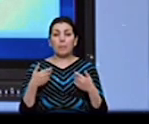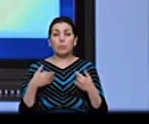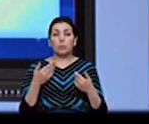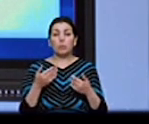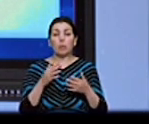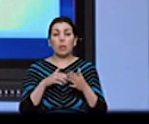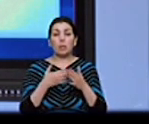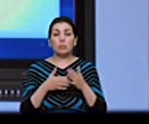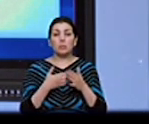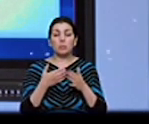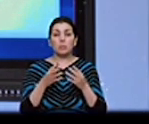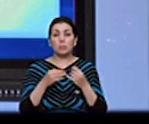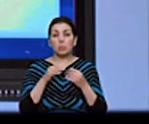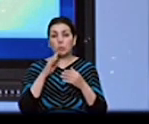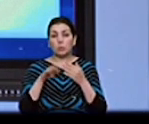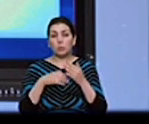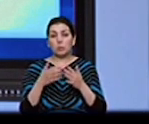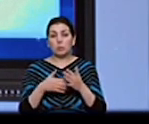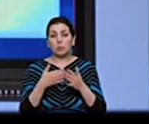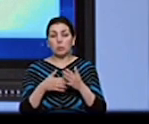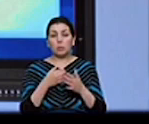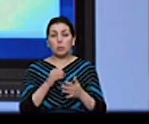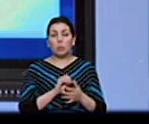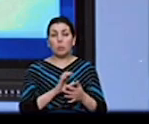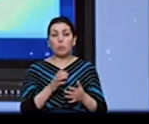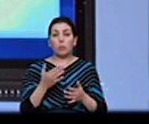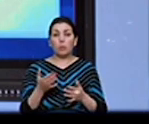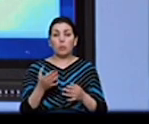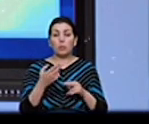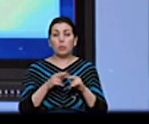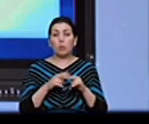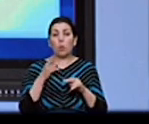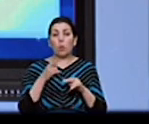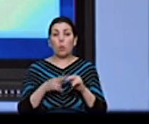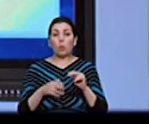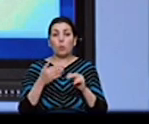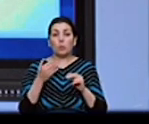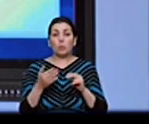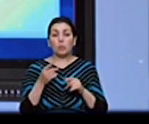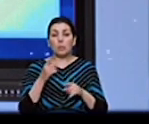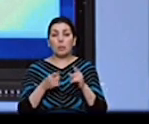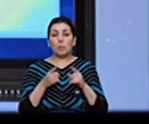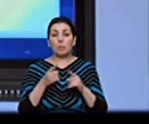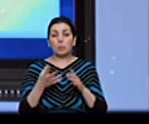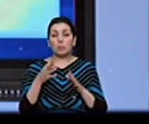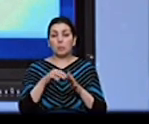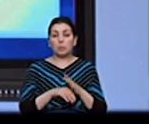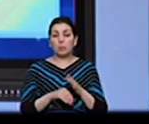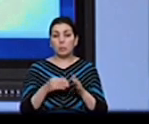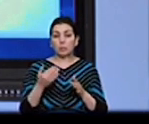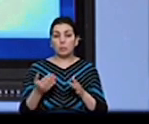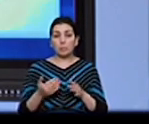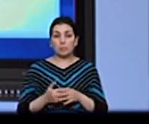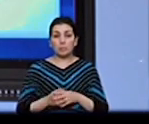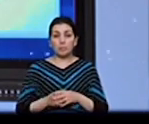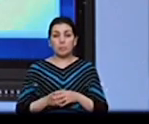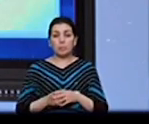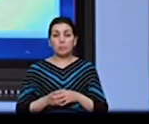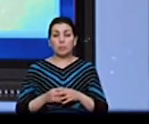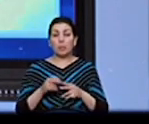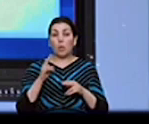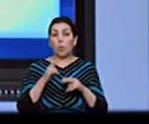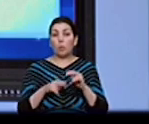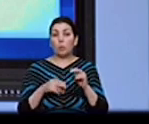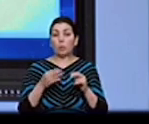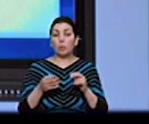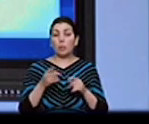foydali qazilmalar va yer ostidan qazib olinadigan boyliklar tugaydigan tabiiy boyliklar sinfiga kirar ekan.